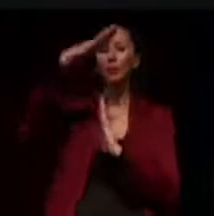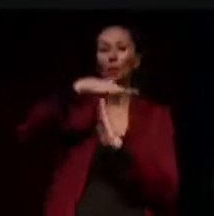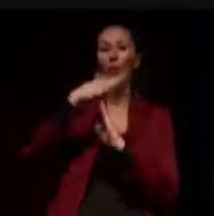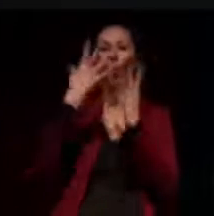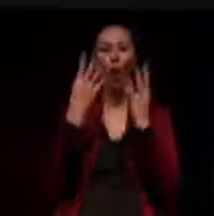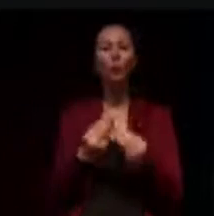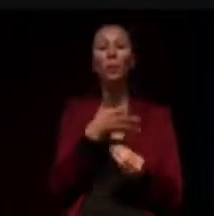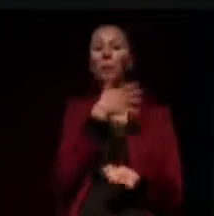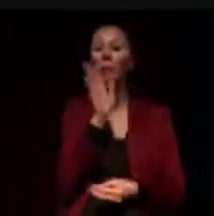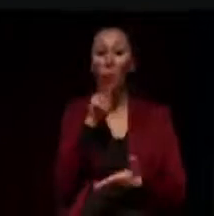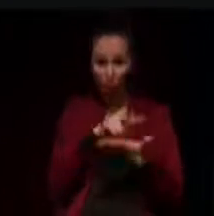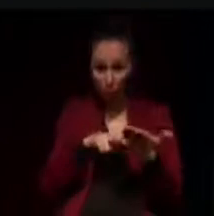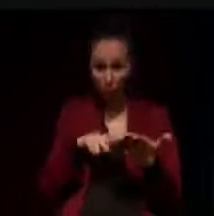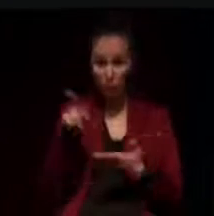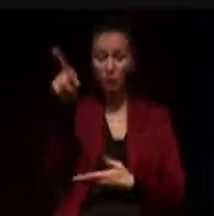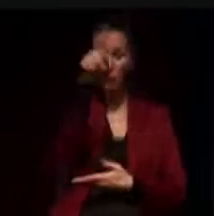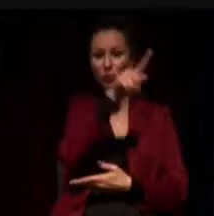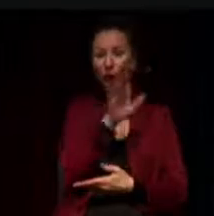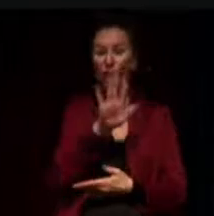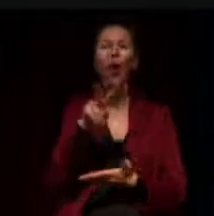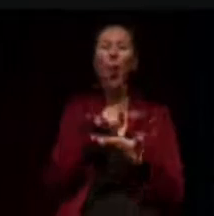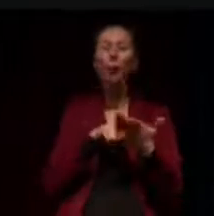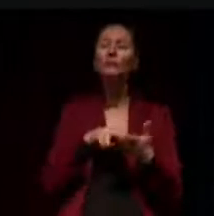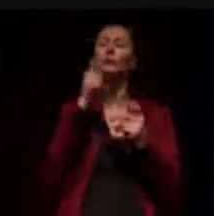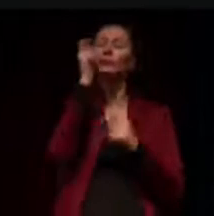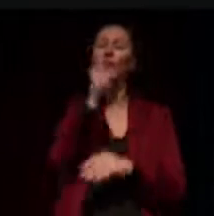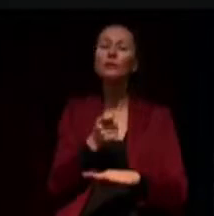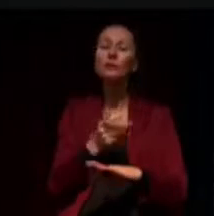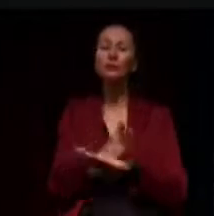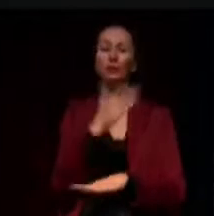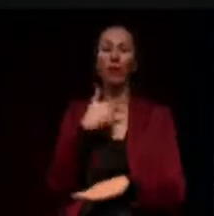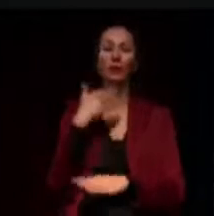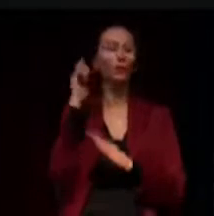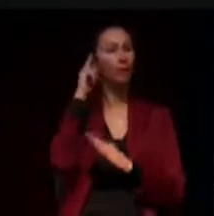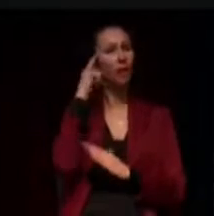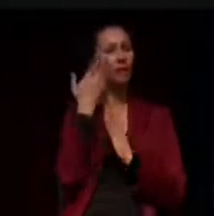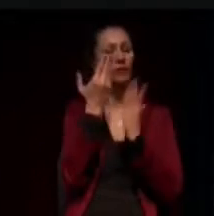kitap. Bilmiyorum okudunuz mu? Ama okumanızı gerçekten tavsiye ederim.